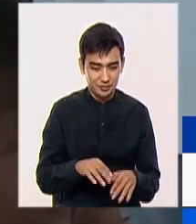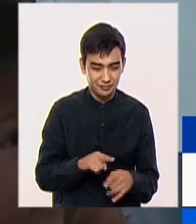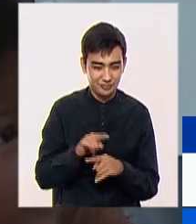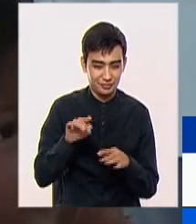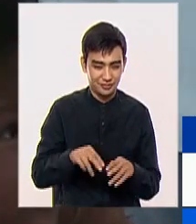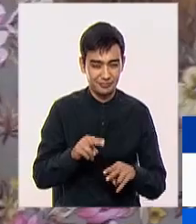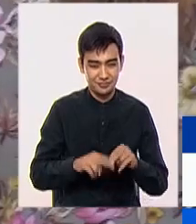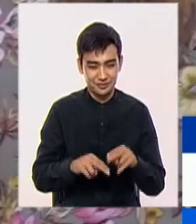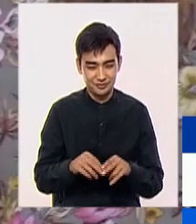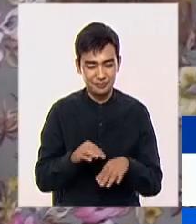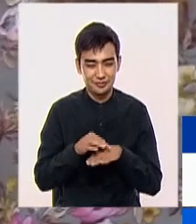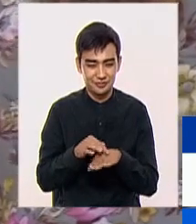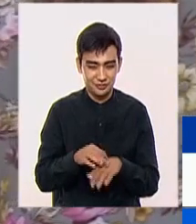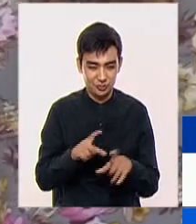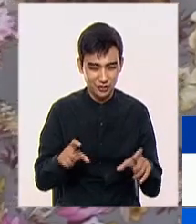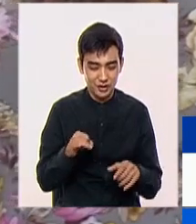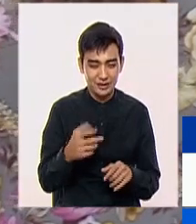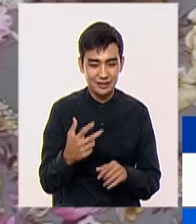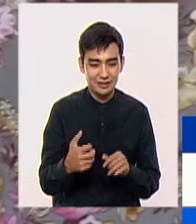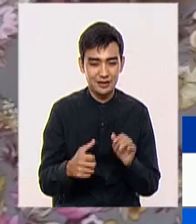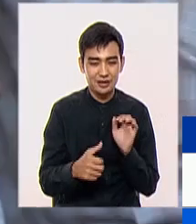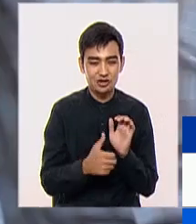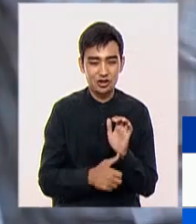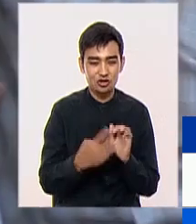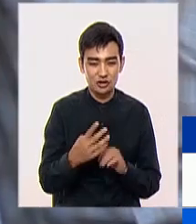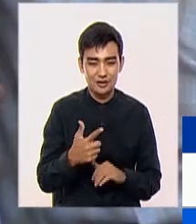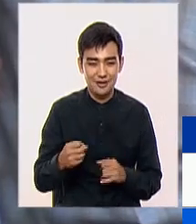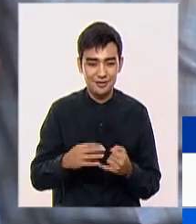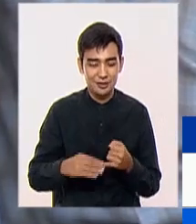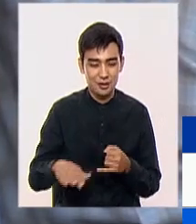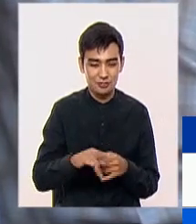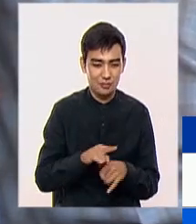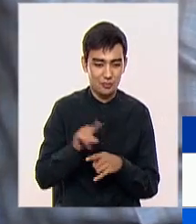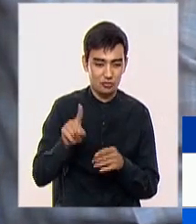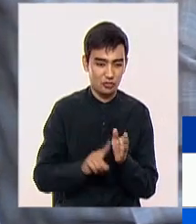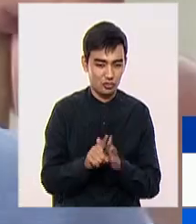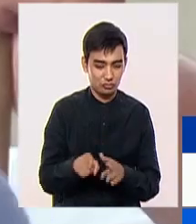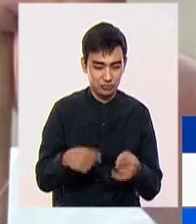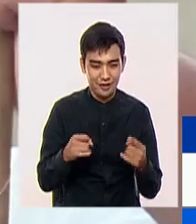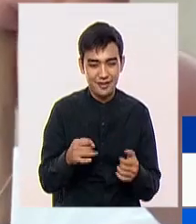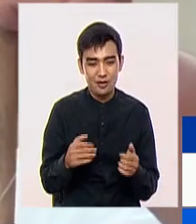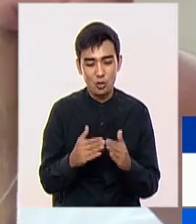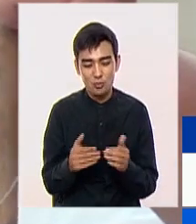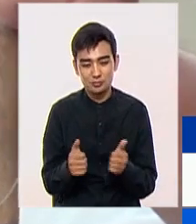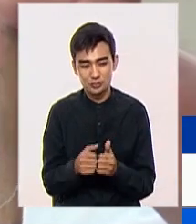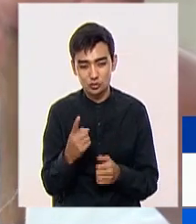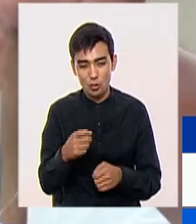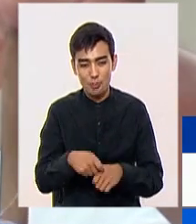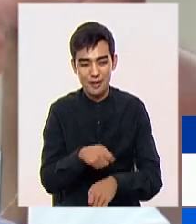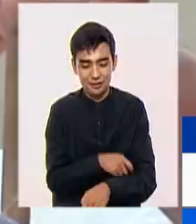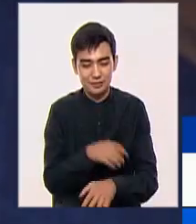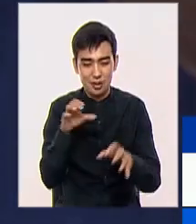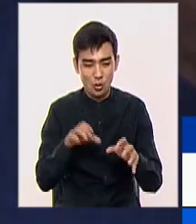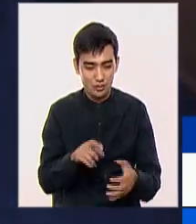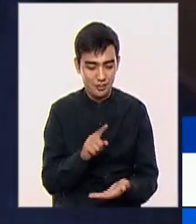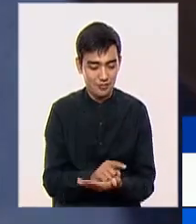жолаушылар тасымалдауға көшкен. Қазір аумағы 364 гектар болатын халықаралық әуежайға айналған. Ал үйлердің әуежайдан 100 метр қашық болу заңмен